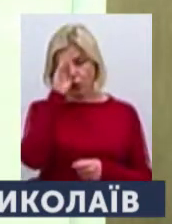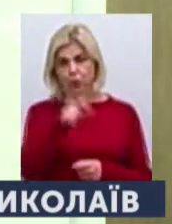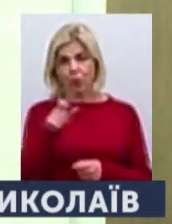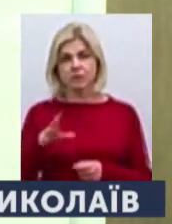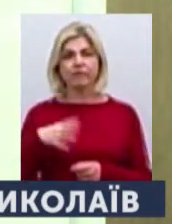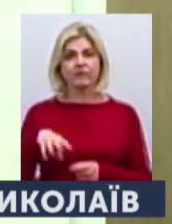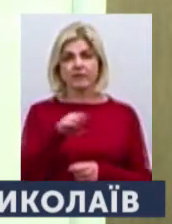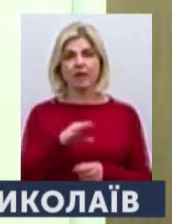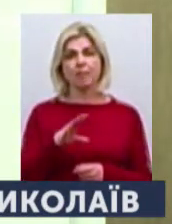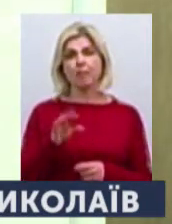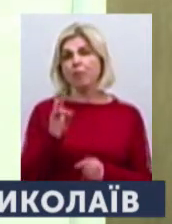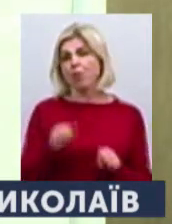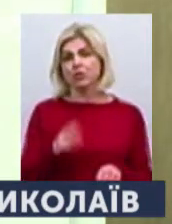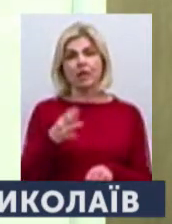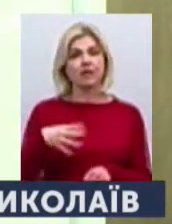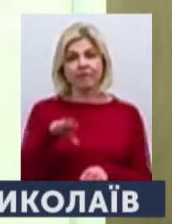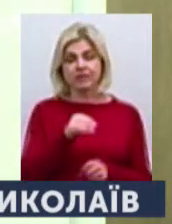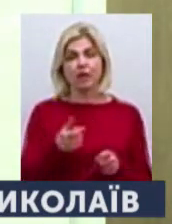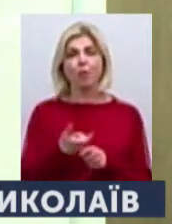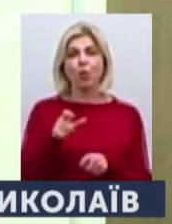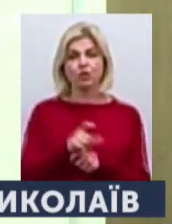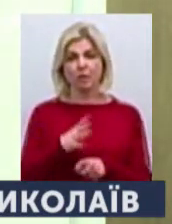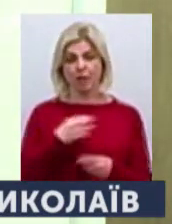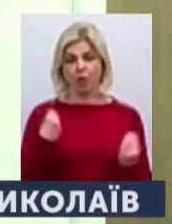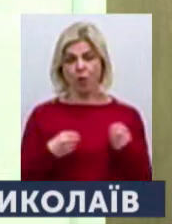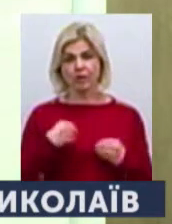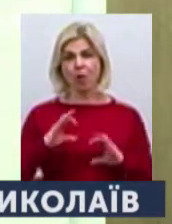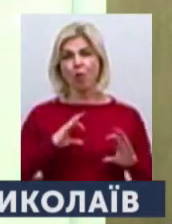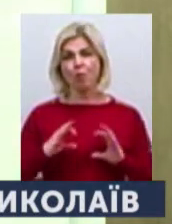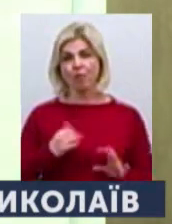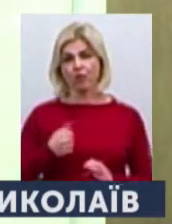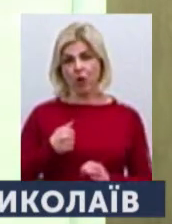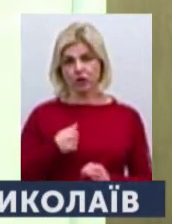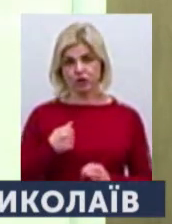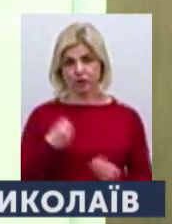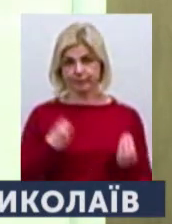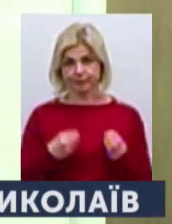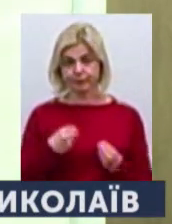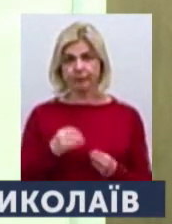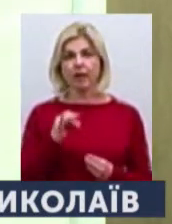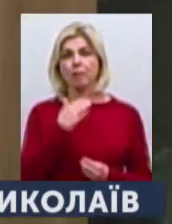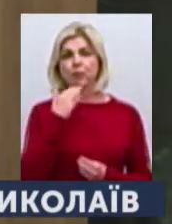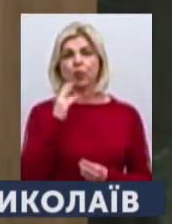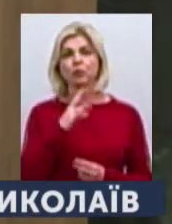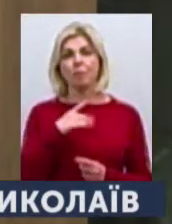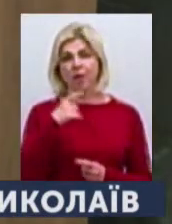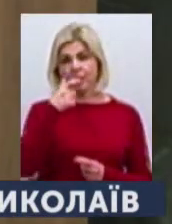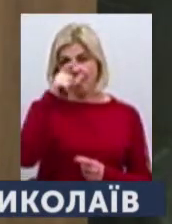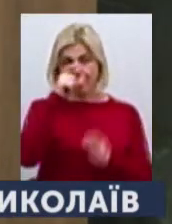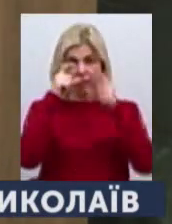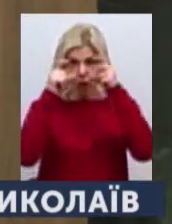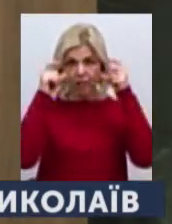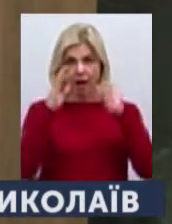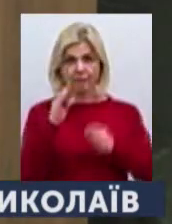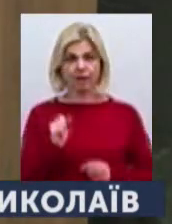одягнені, може не всі, але більшість у камуфляжі, багато хто з них був у балаклавах. Наступний свідок –